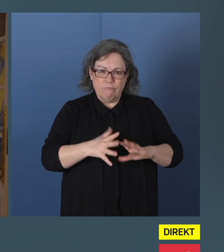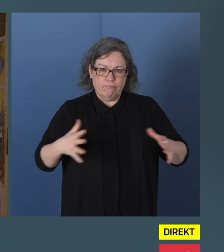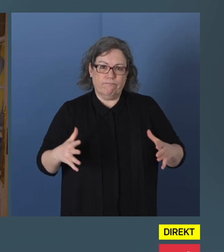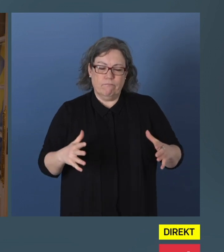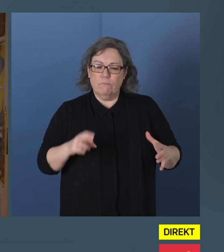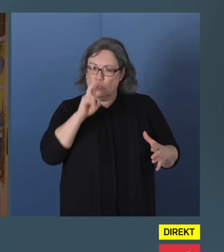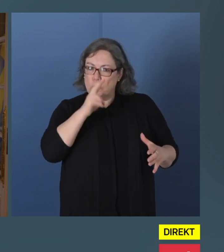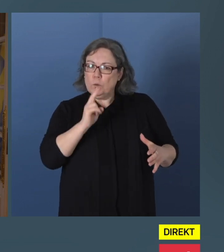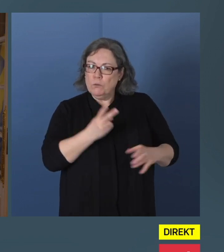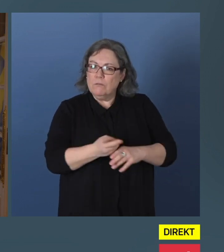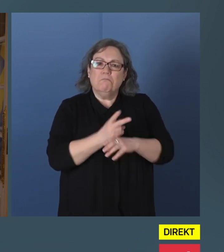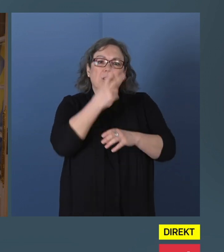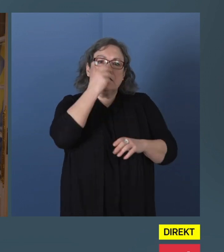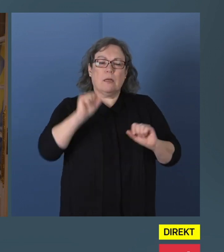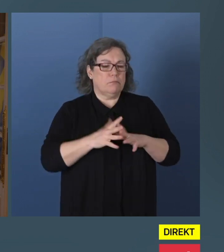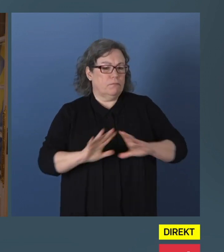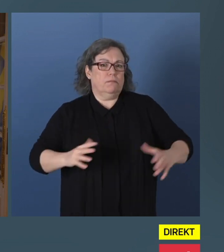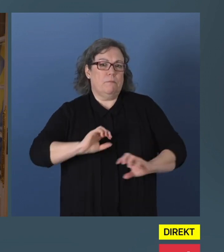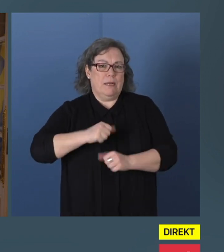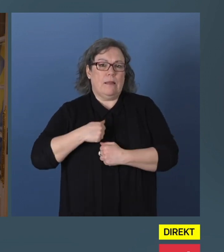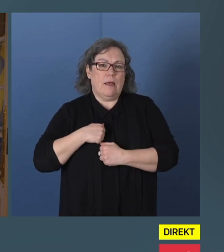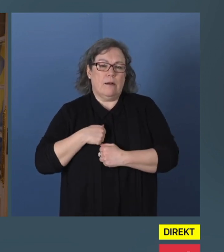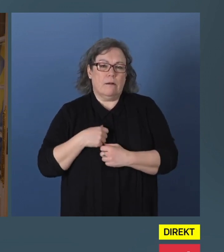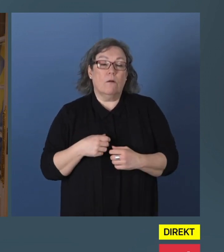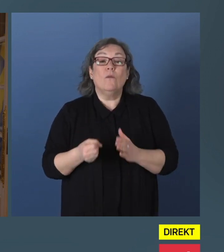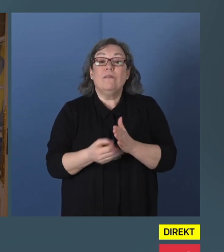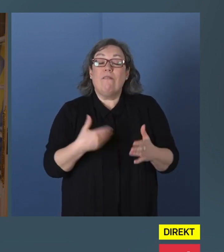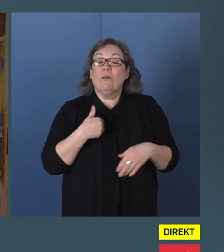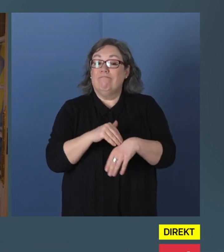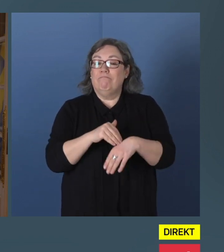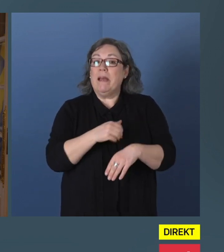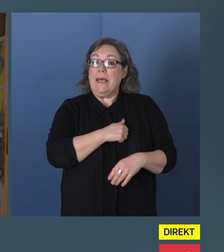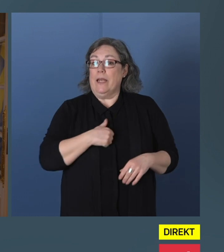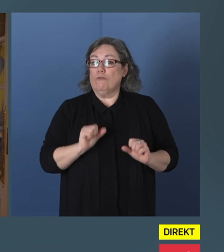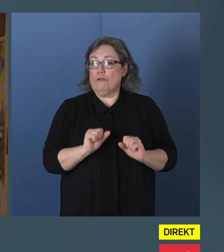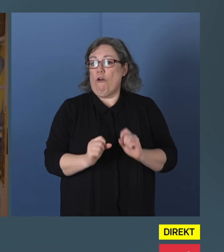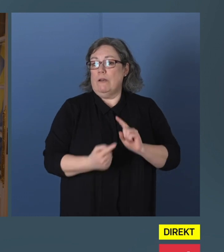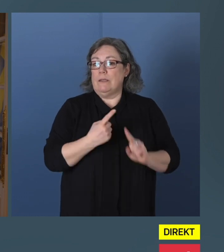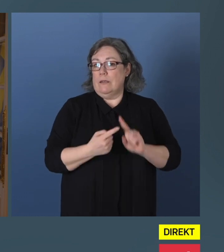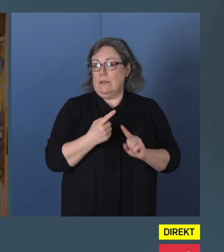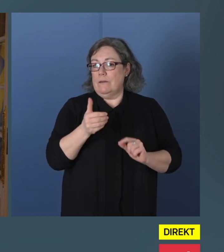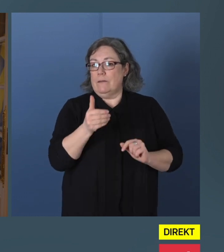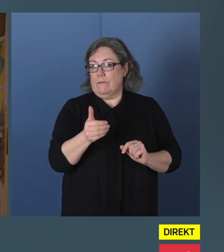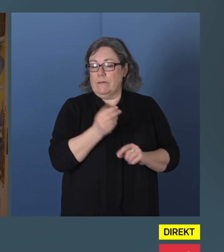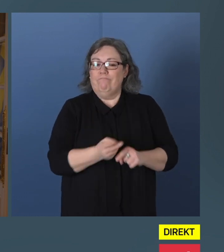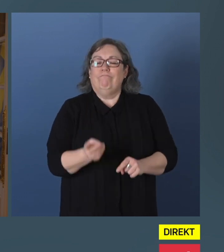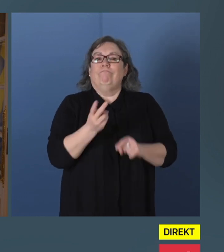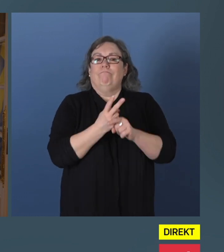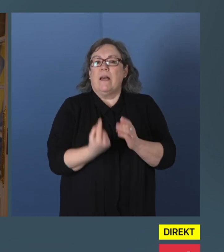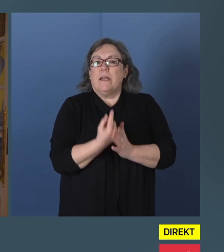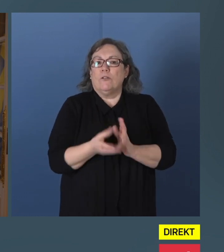måste öka. Så därför meddelar jag att regeringen kommer att ta initiativ till ytterligare resurstillskott